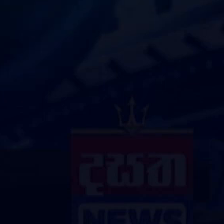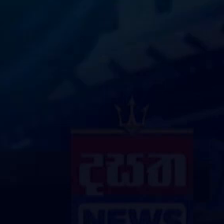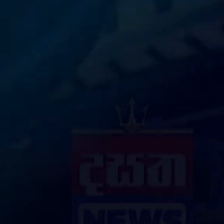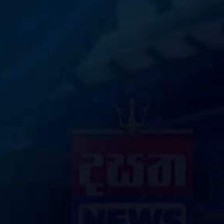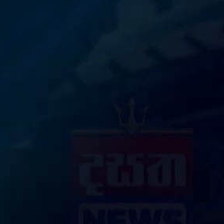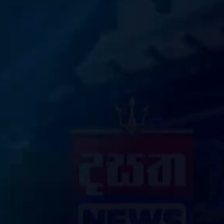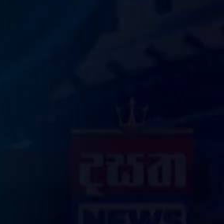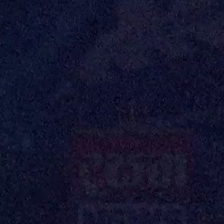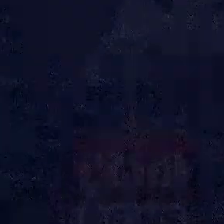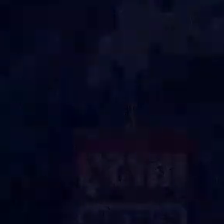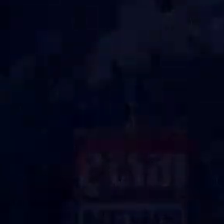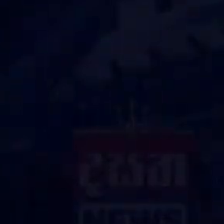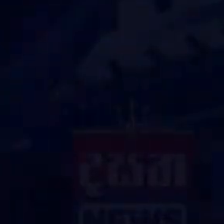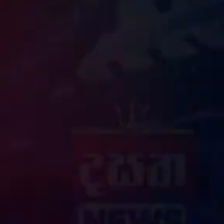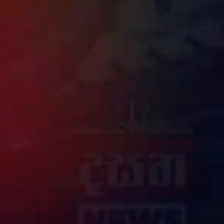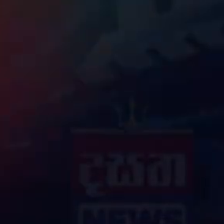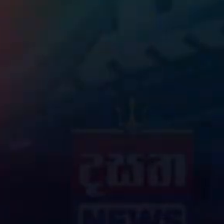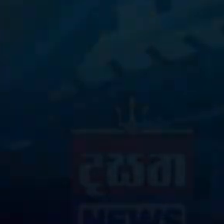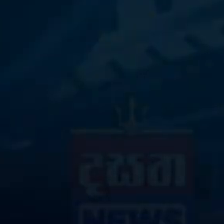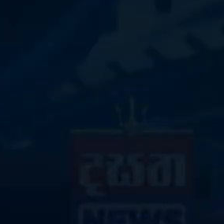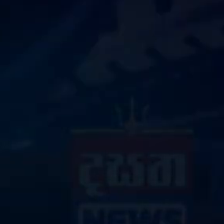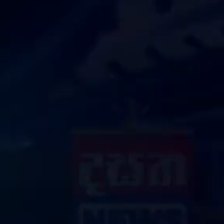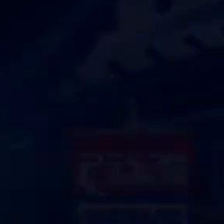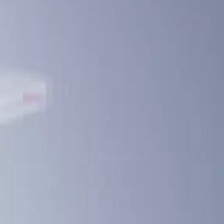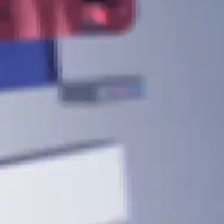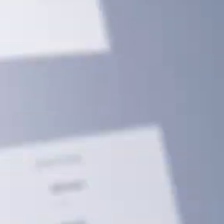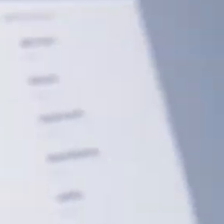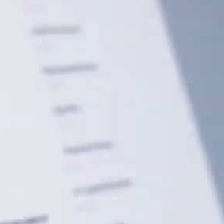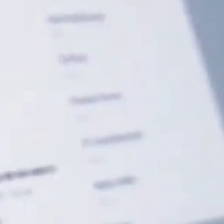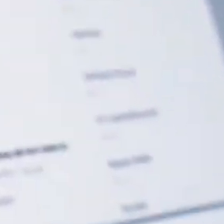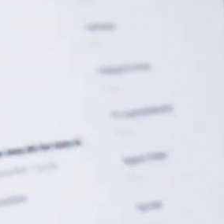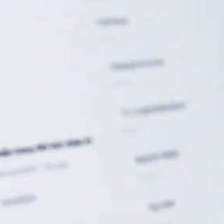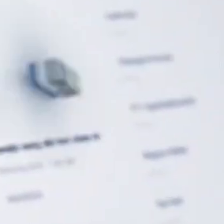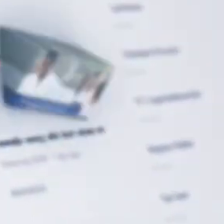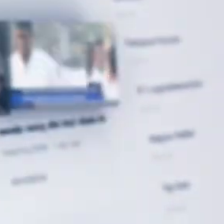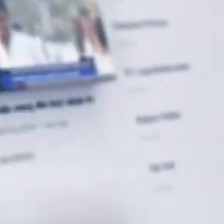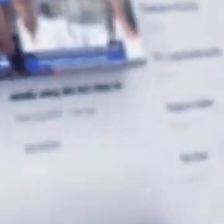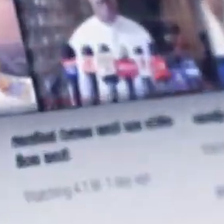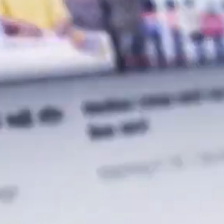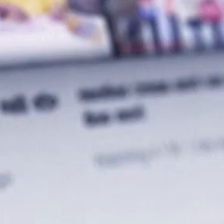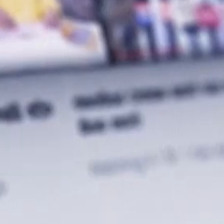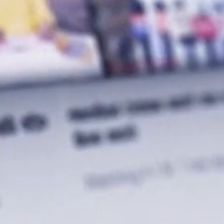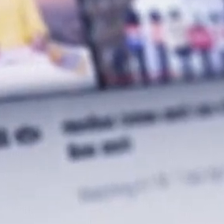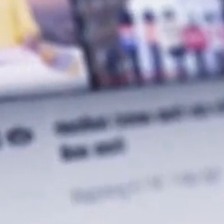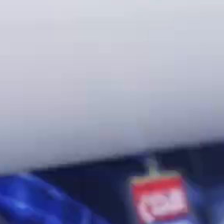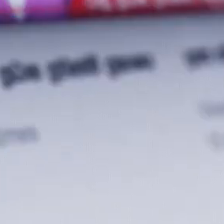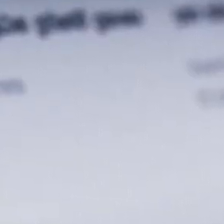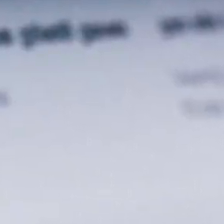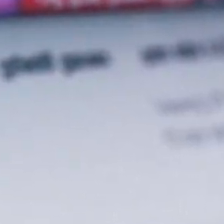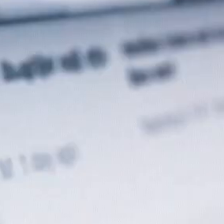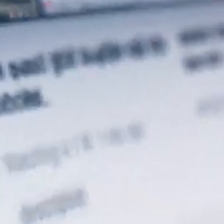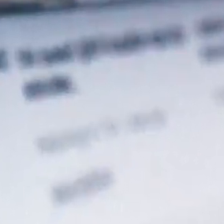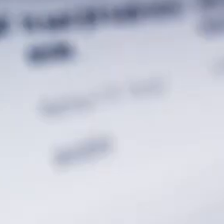සවස 6:25ට සුප්‍රීම් ටීවී ඔස්සේ. දවසේ දසත පැතිරුණු